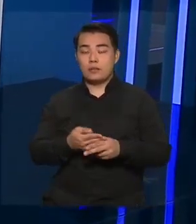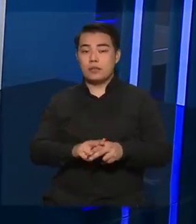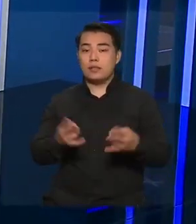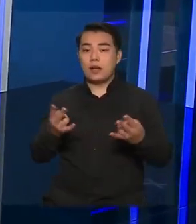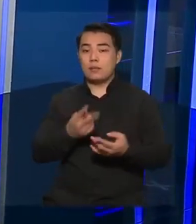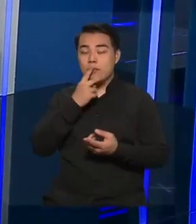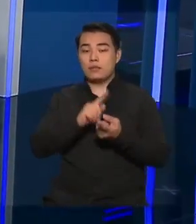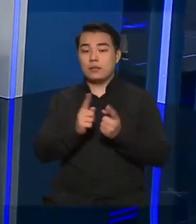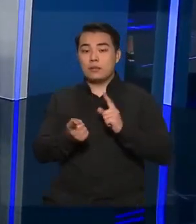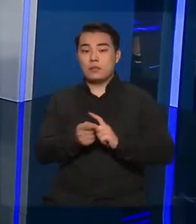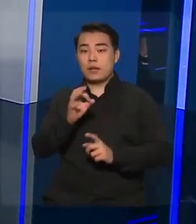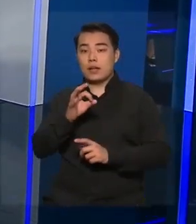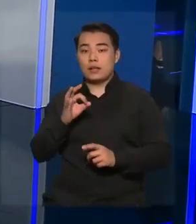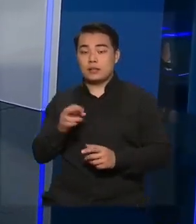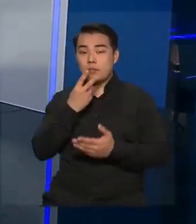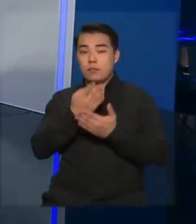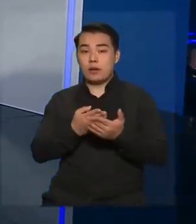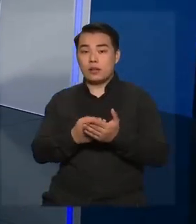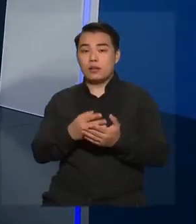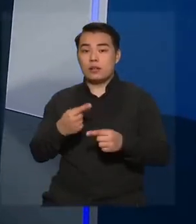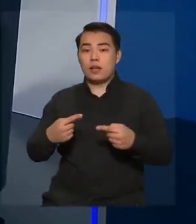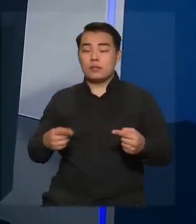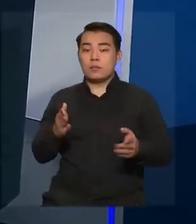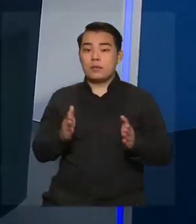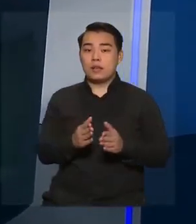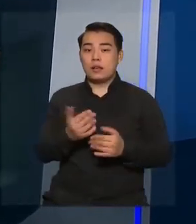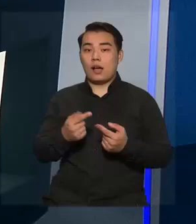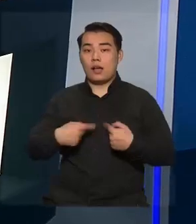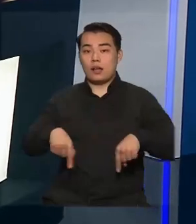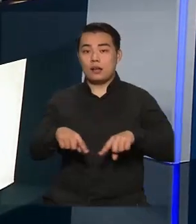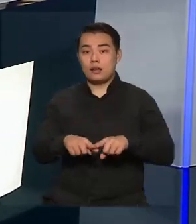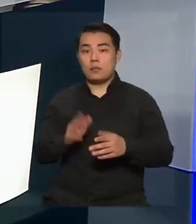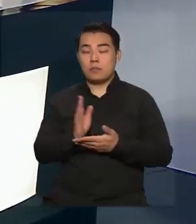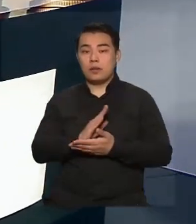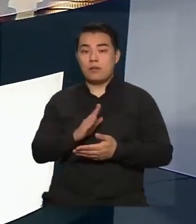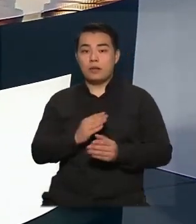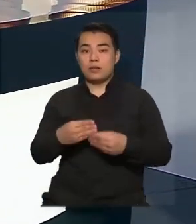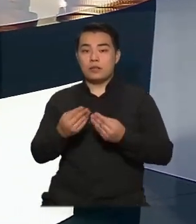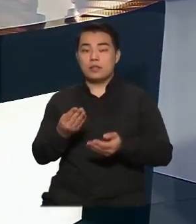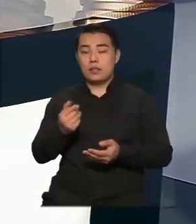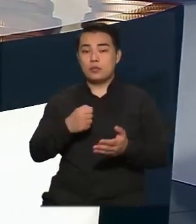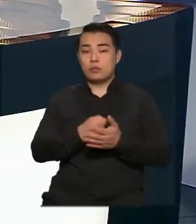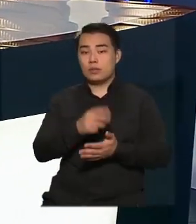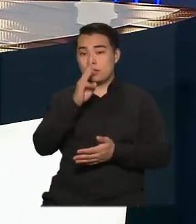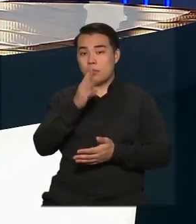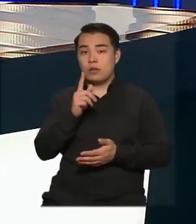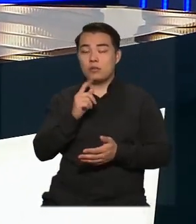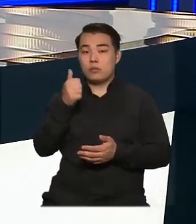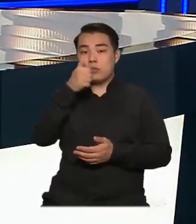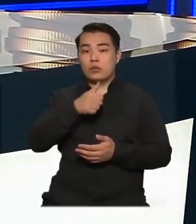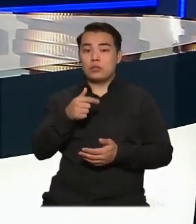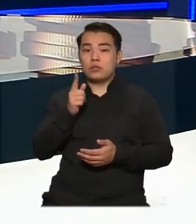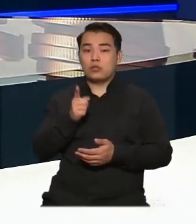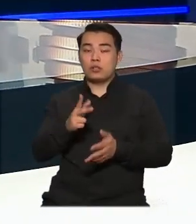необходимо пересмотреть процентную ставку, которая в некоторых микрофинансовых организациях, выдающих, к примеру, деньги до зарплаты, в год